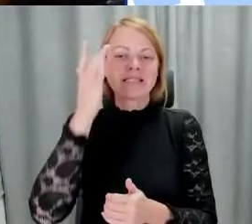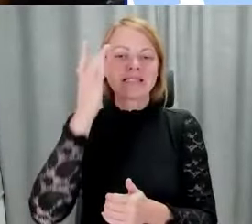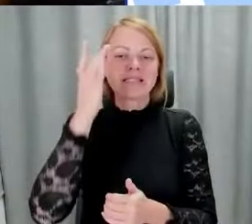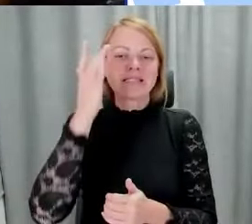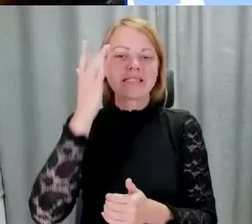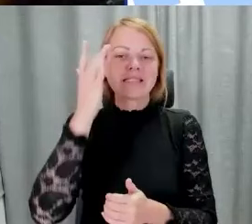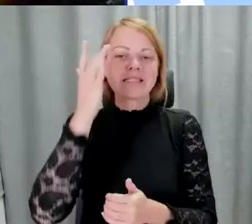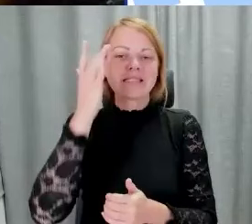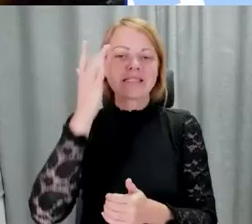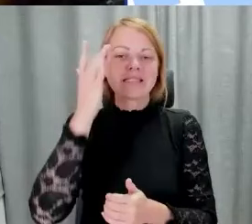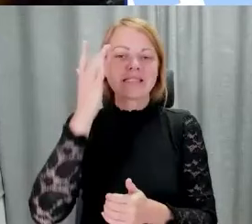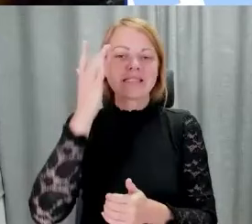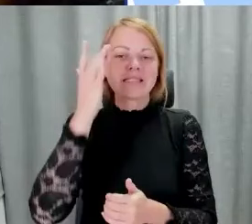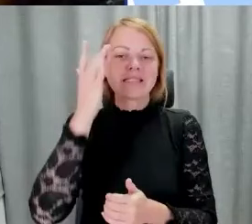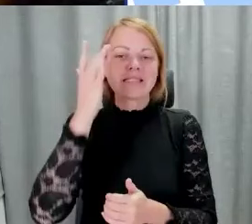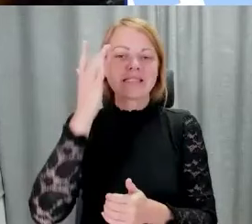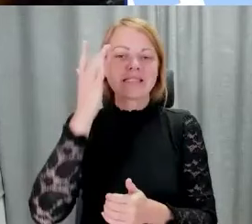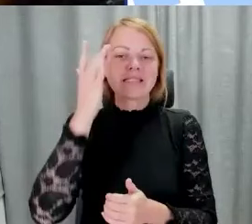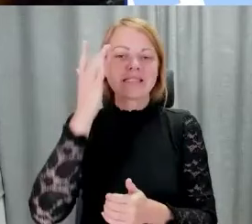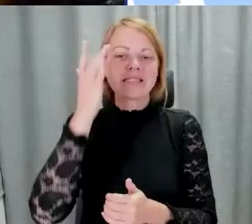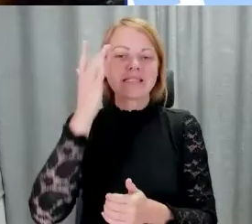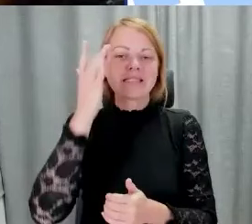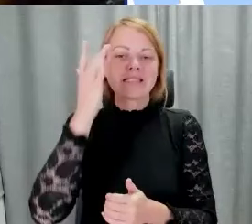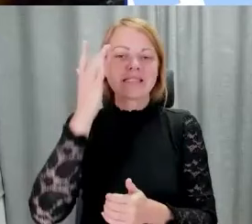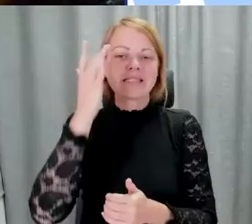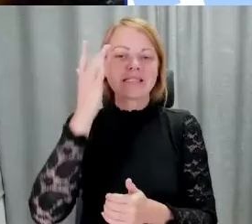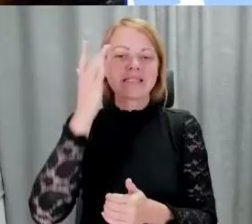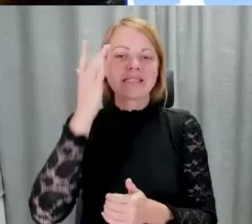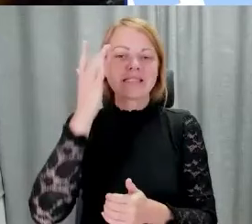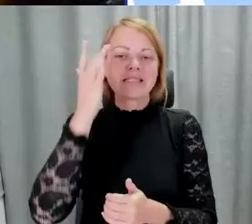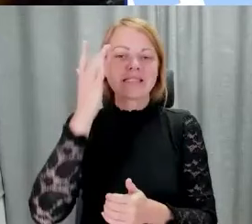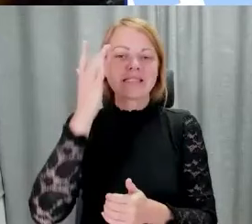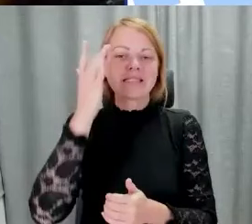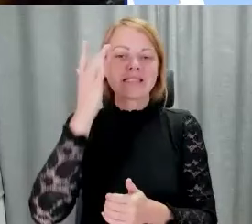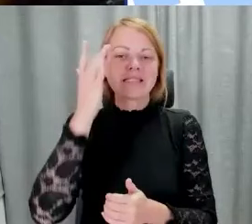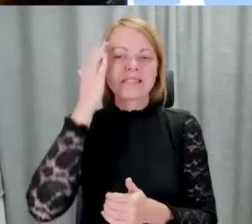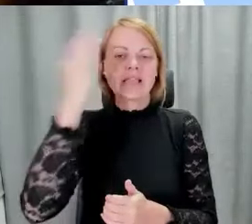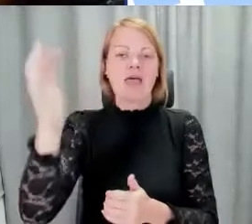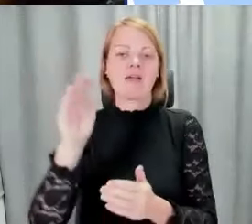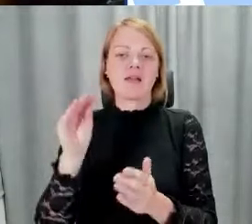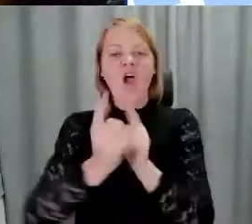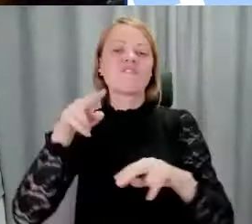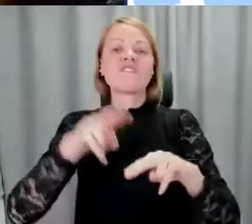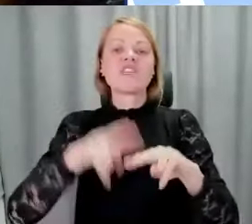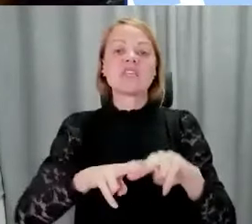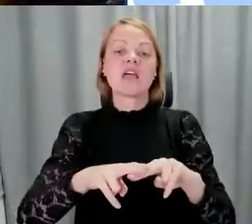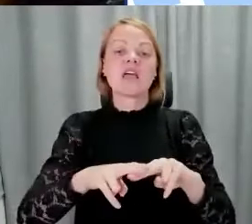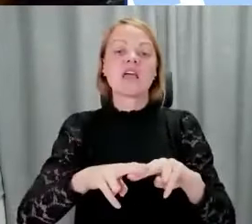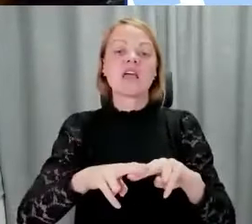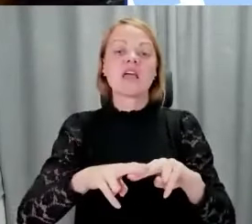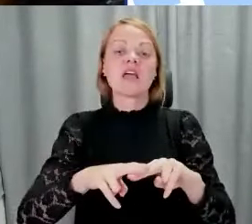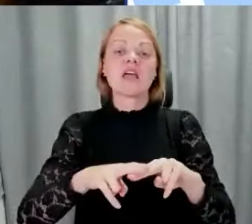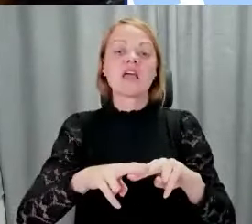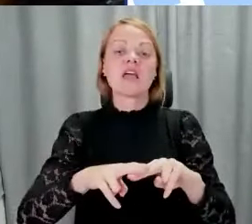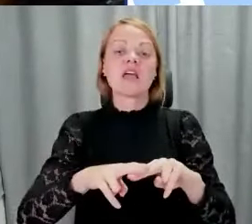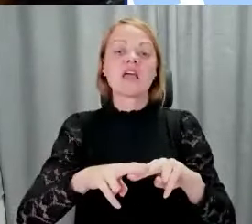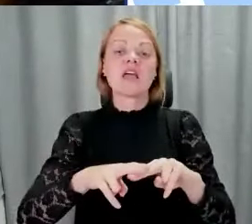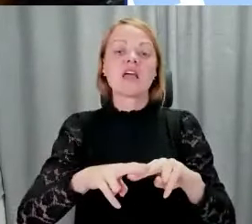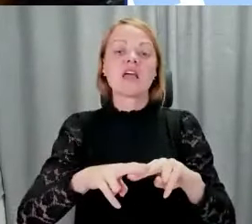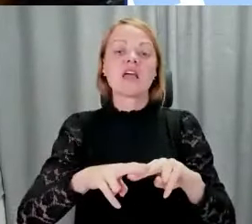vai nu jāpārprojektē, vai jāparāds šī vieta. Lai, kā mēs teicām, tad tās telpu grupas, kuras